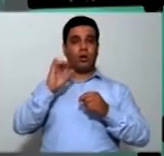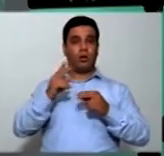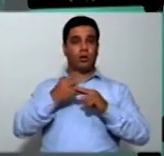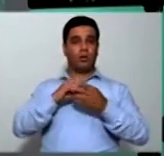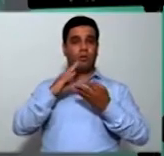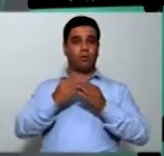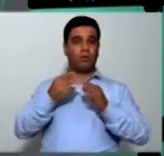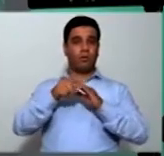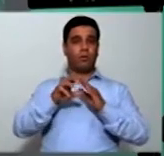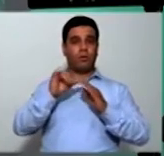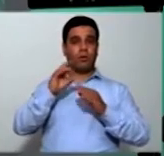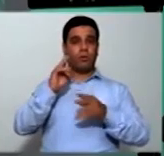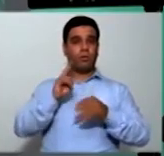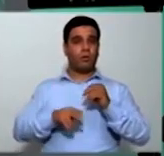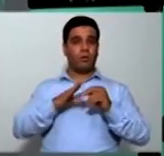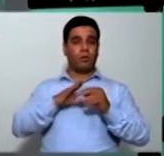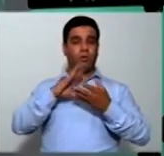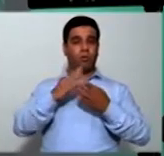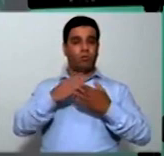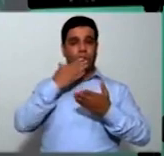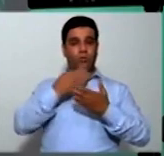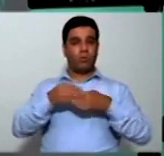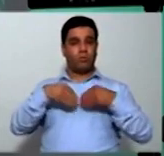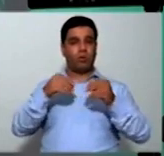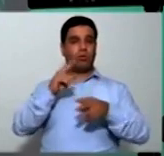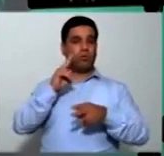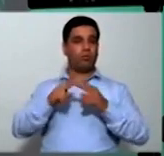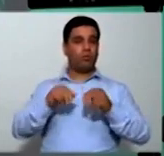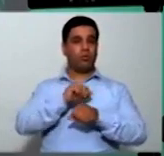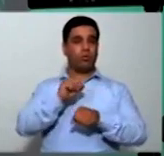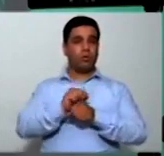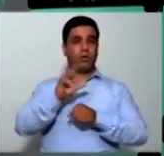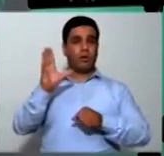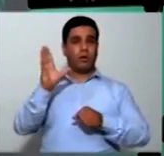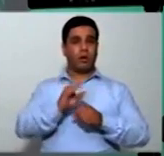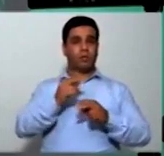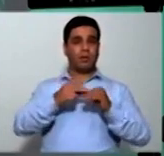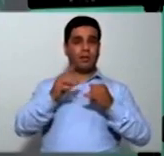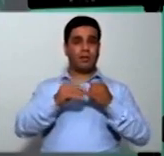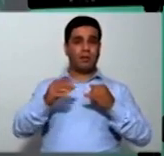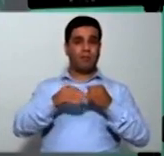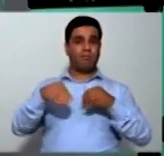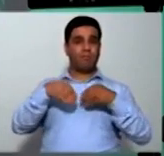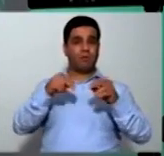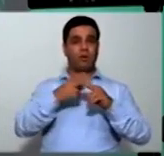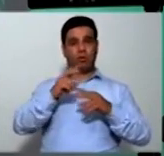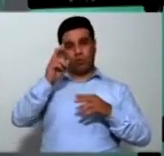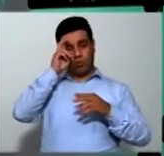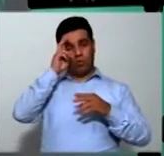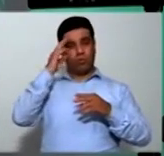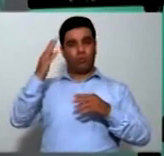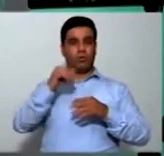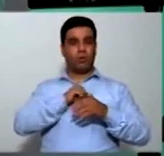barham topdi. Xususiy mulkchilik tugatildi. Barcha yer mulklari davlat, ya'ni markaz